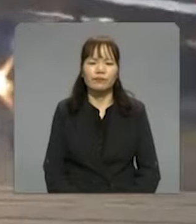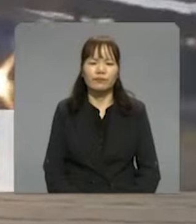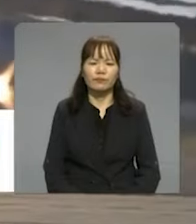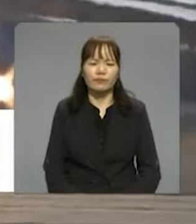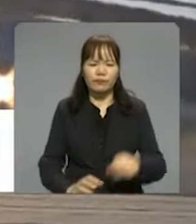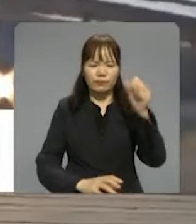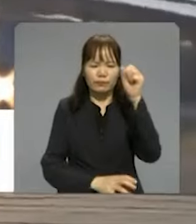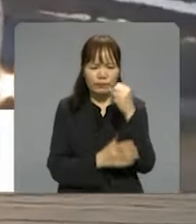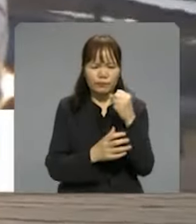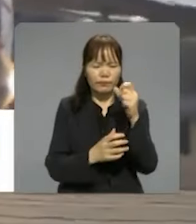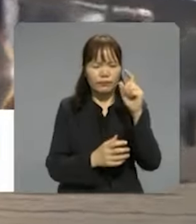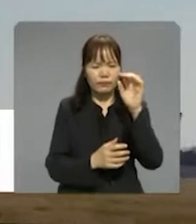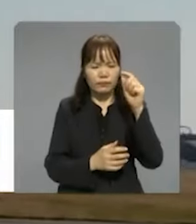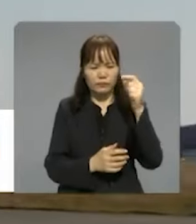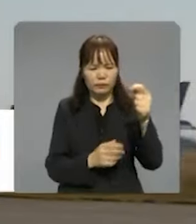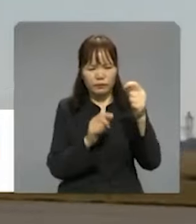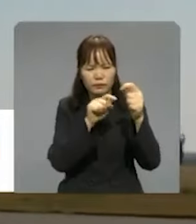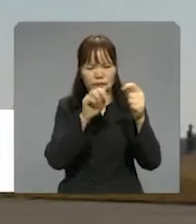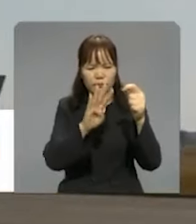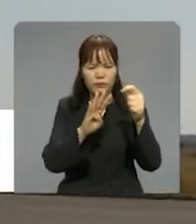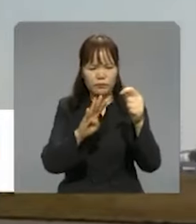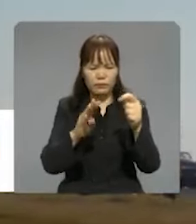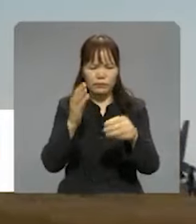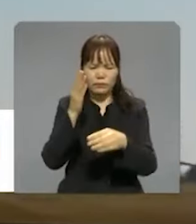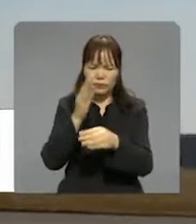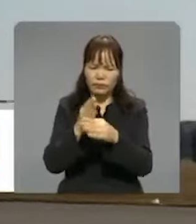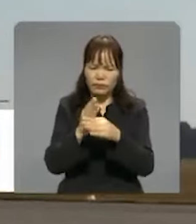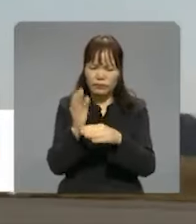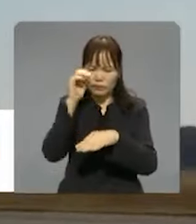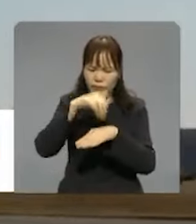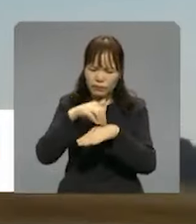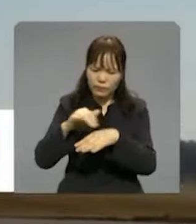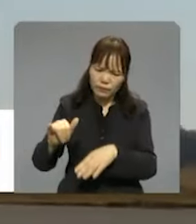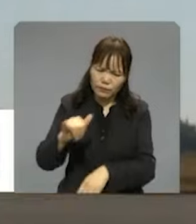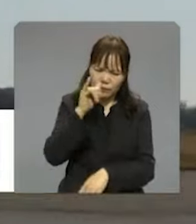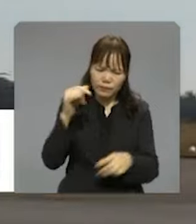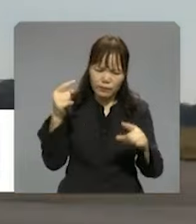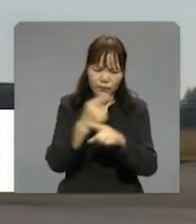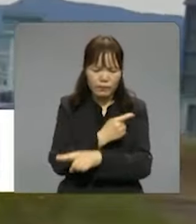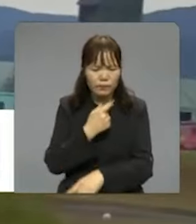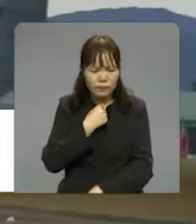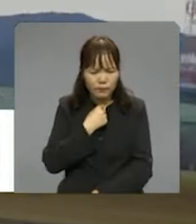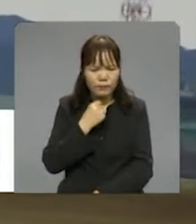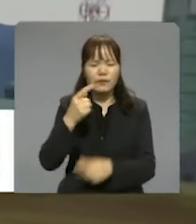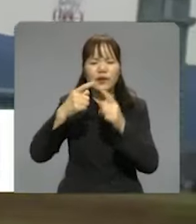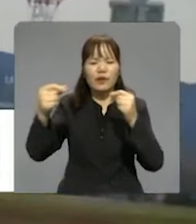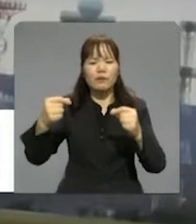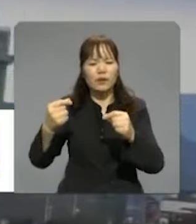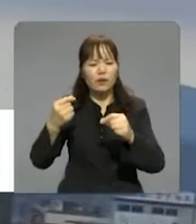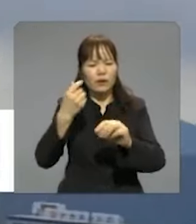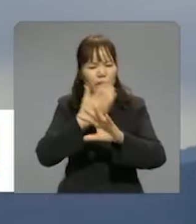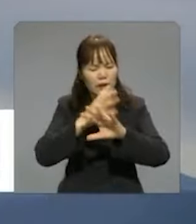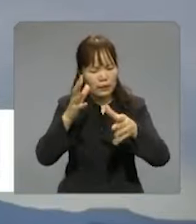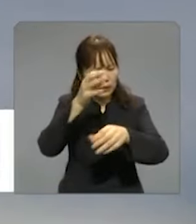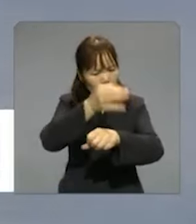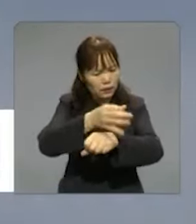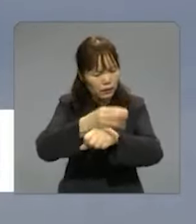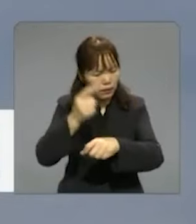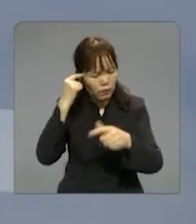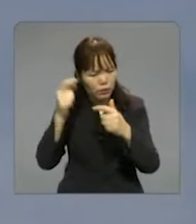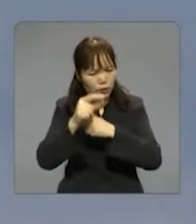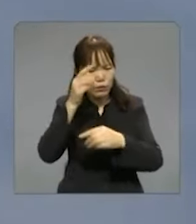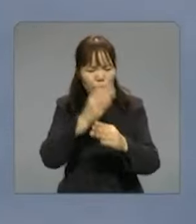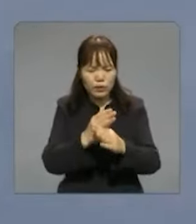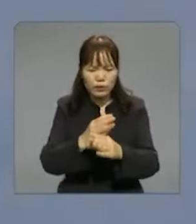노후화된 T4, 중등 훈련기를 바꾸려는 일본. 해외 구매를 고민하다 최근 미국의 공동